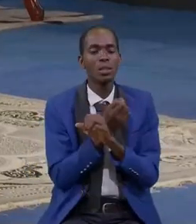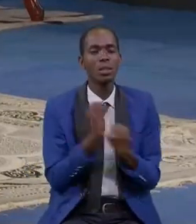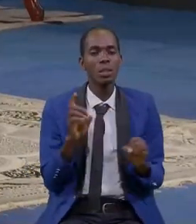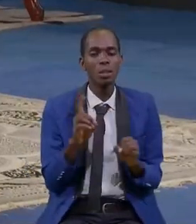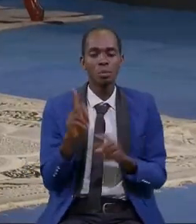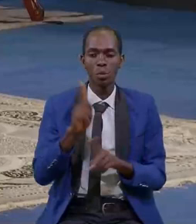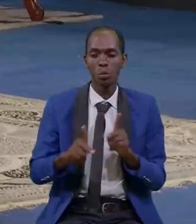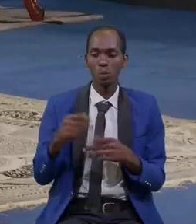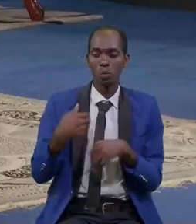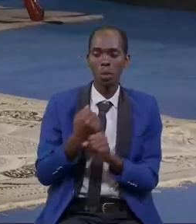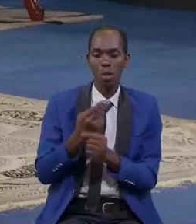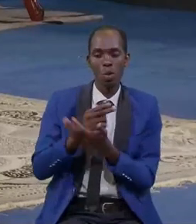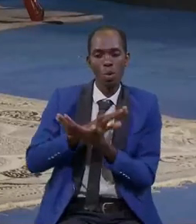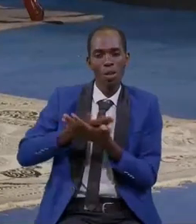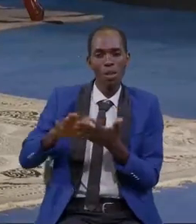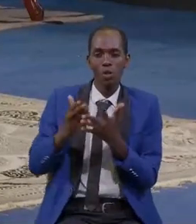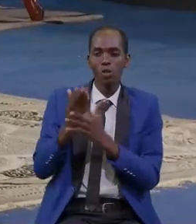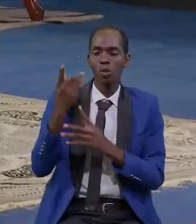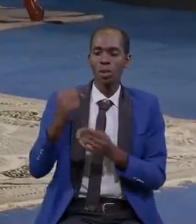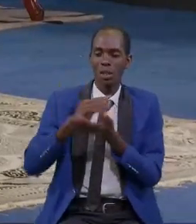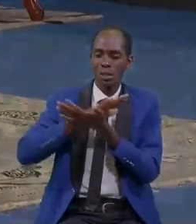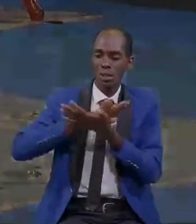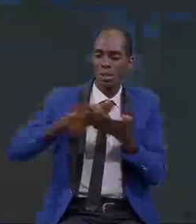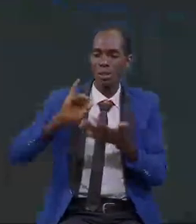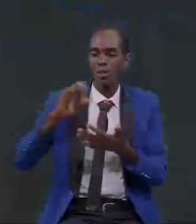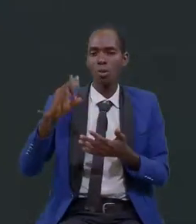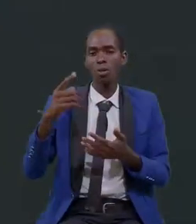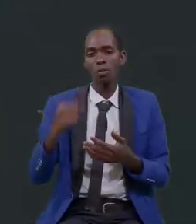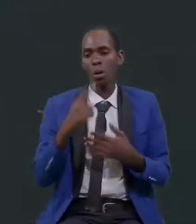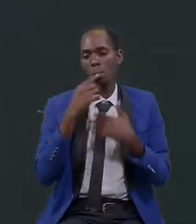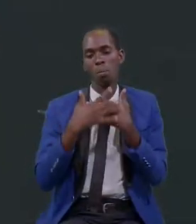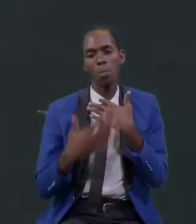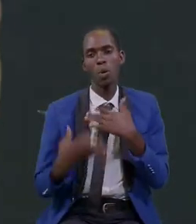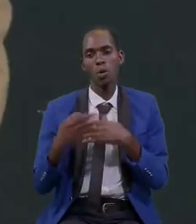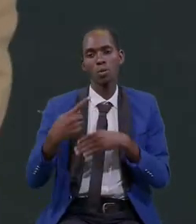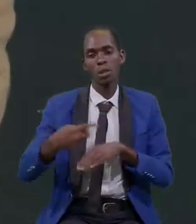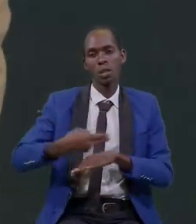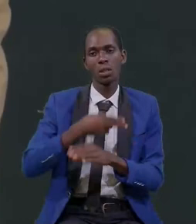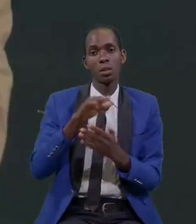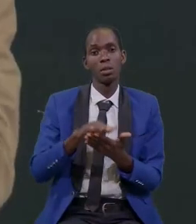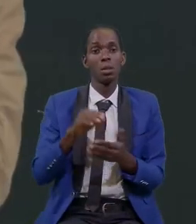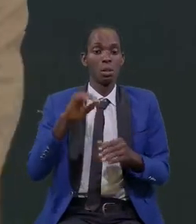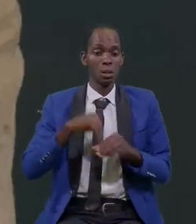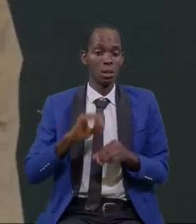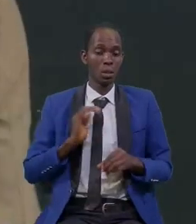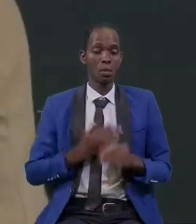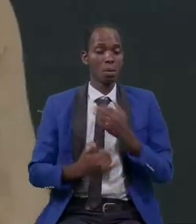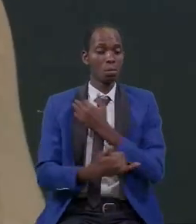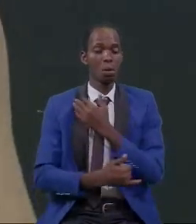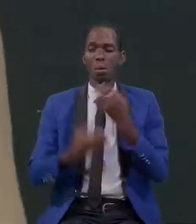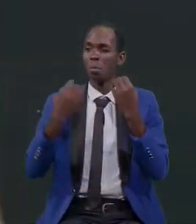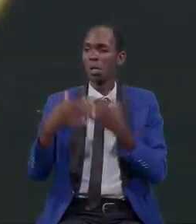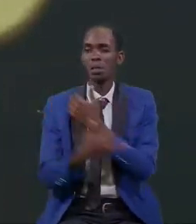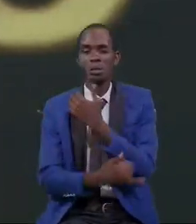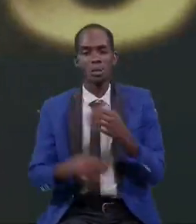saints et purifiés par le sang de l'agneau. Dans notre pays, dans plusieurs nations d'Afrique